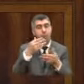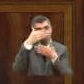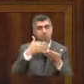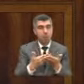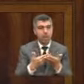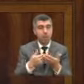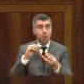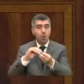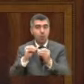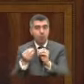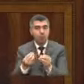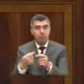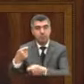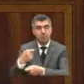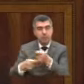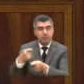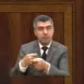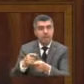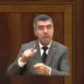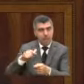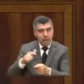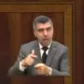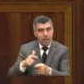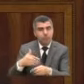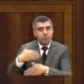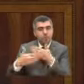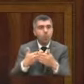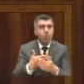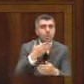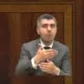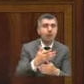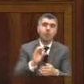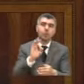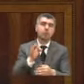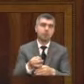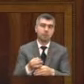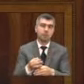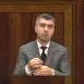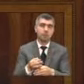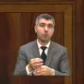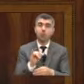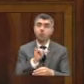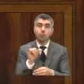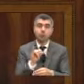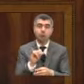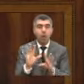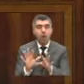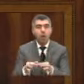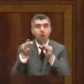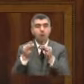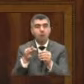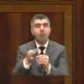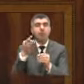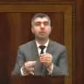والمشاكل اللي دارت في الاقتصاد كاينه وغادي تكون، وما عندنا عليها هروب. اللي يمكن نديرو وهو نلقاو حلول باش نخففوا